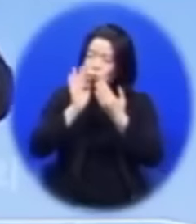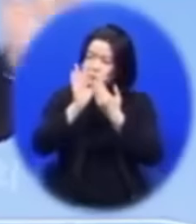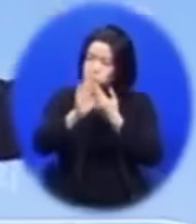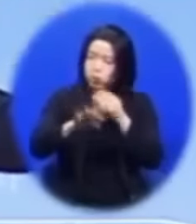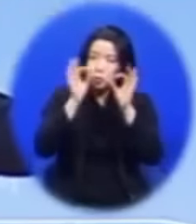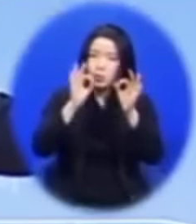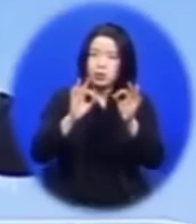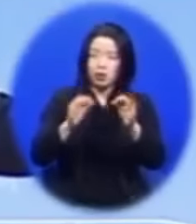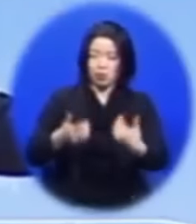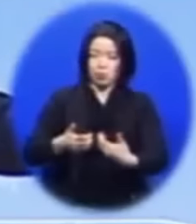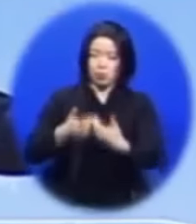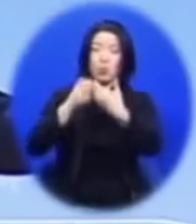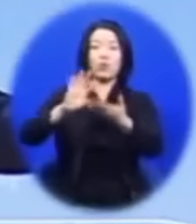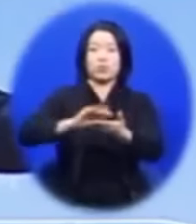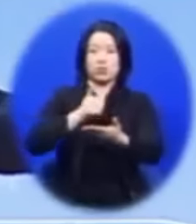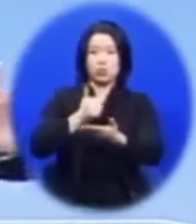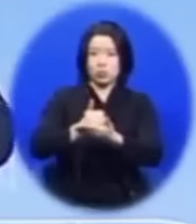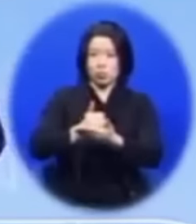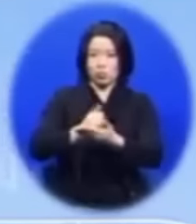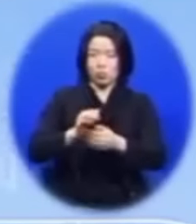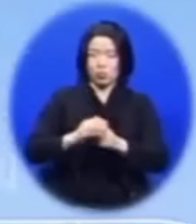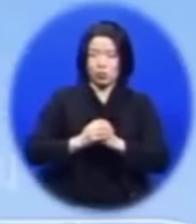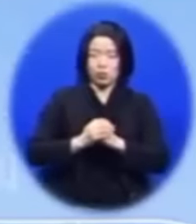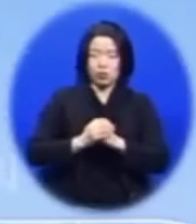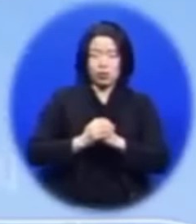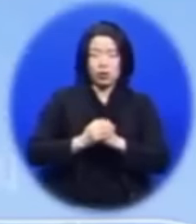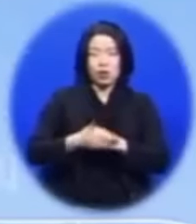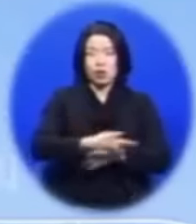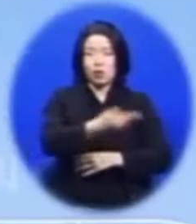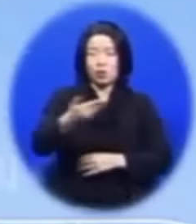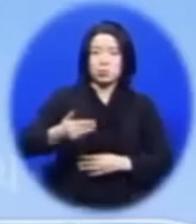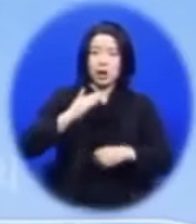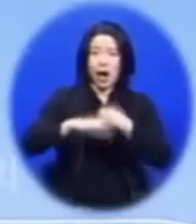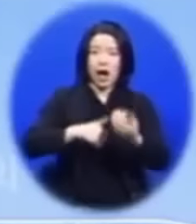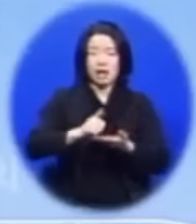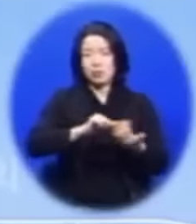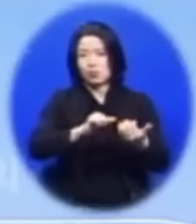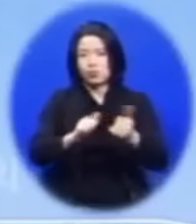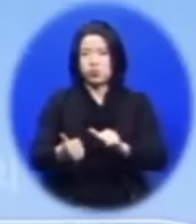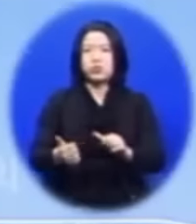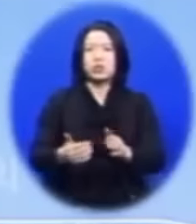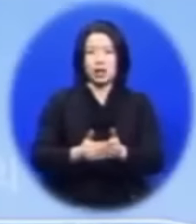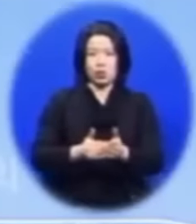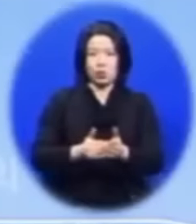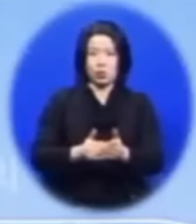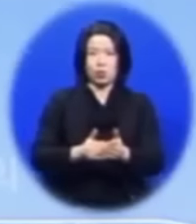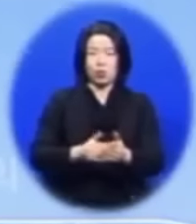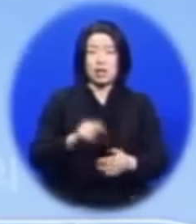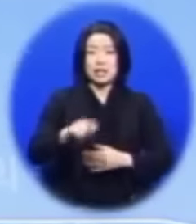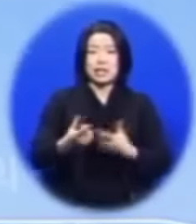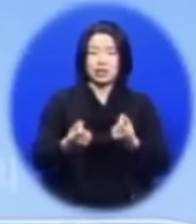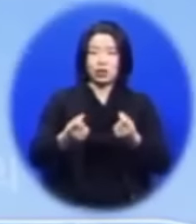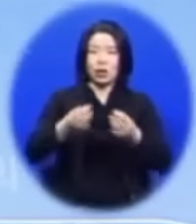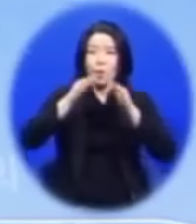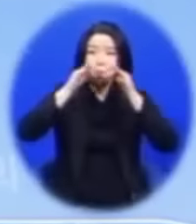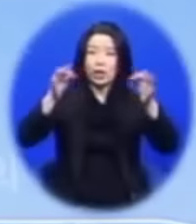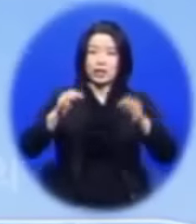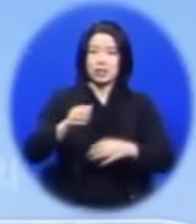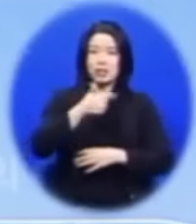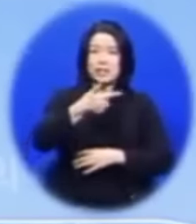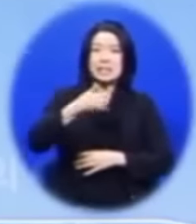교인들이었다 겁니다 여러분 하나님이 죽었다고 이렇게 외쳤던